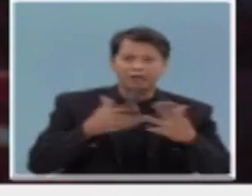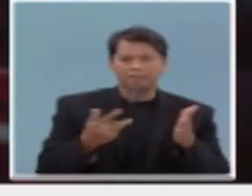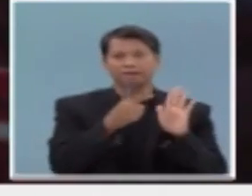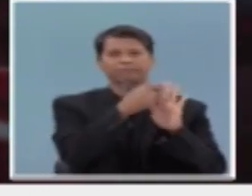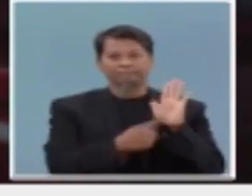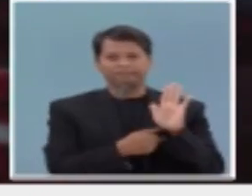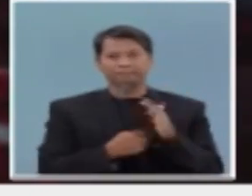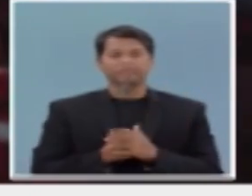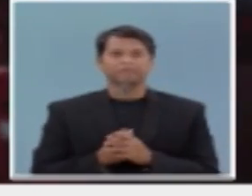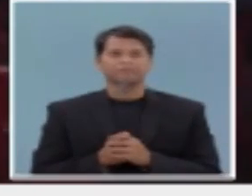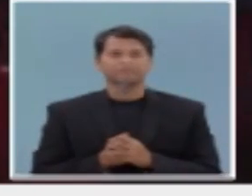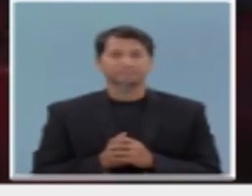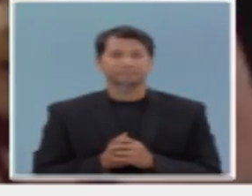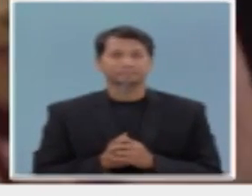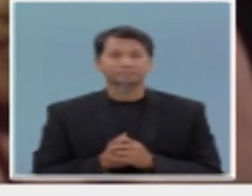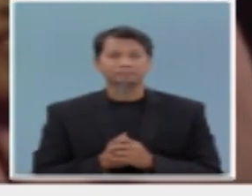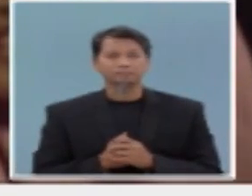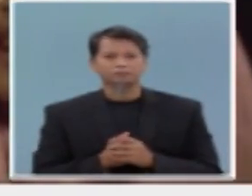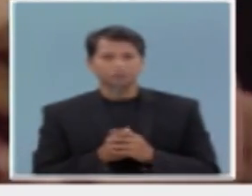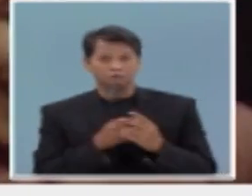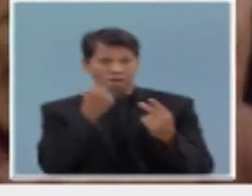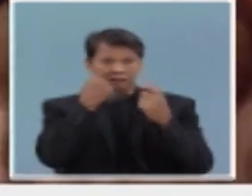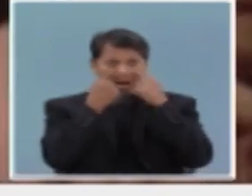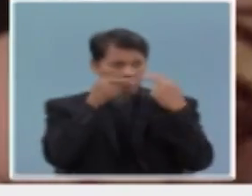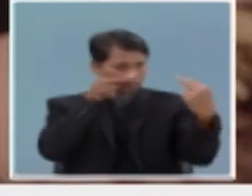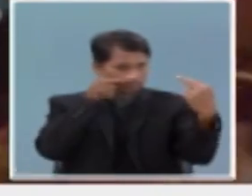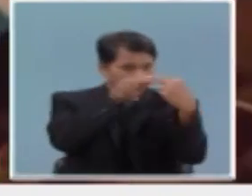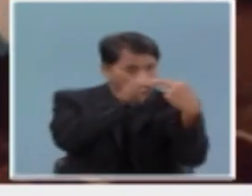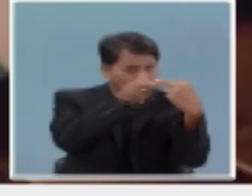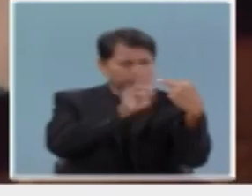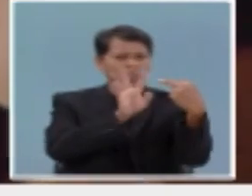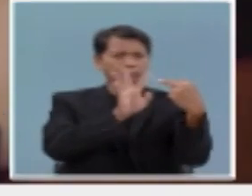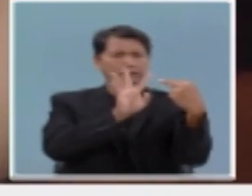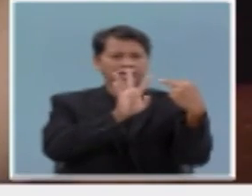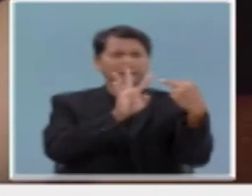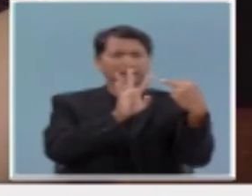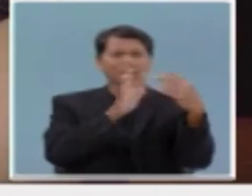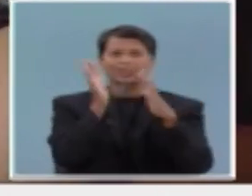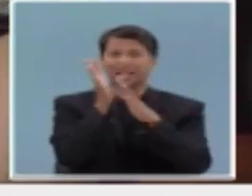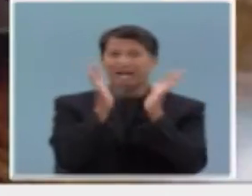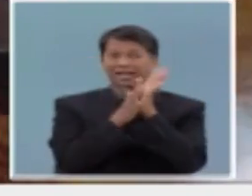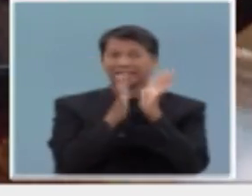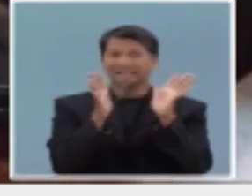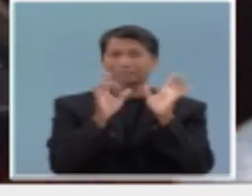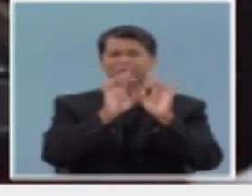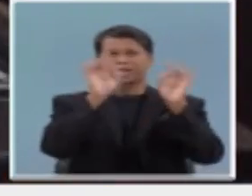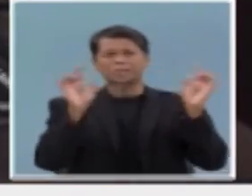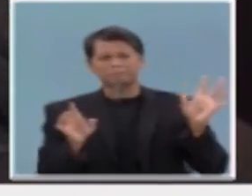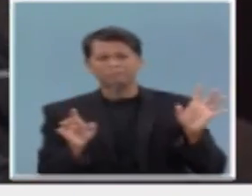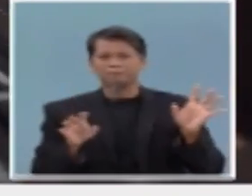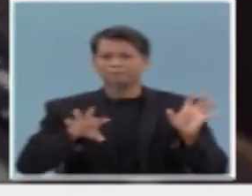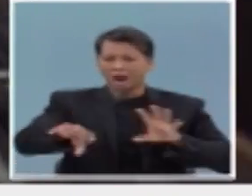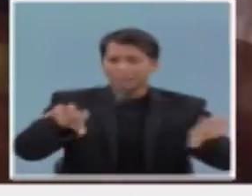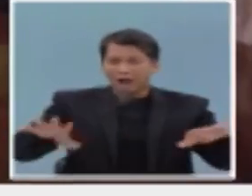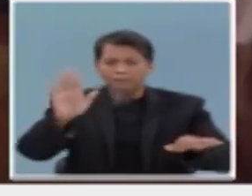Hindari menyentuh mata, hidung, dan mulut. Karena telapak tangan tentu akan menyentuh berbagai macam benda dan rentan terkena